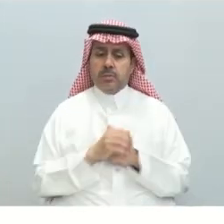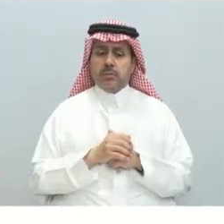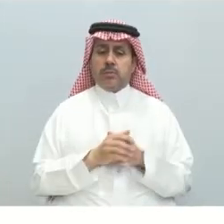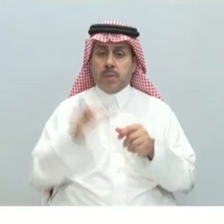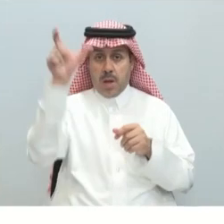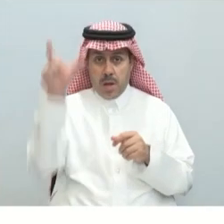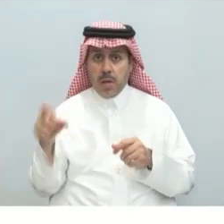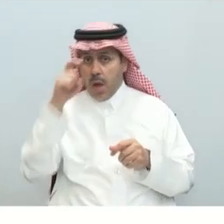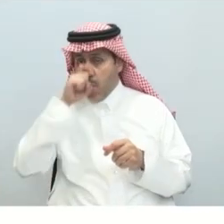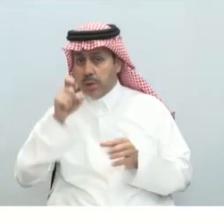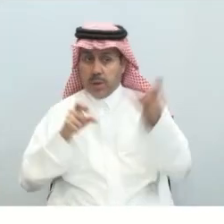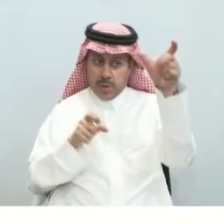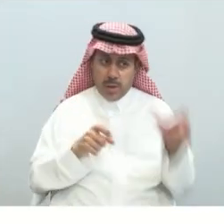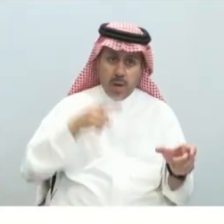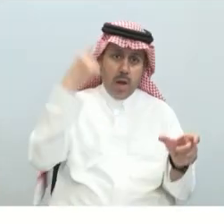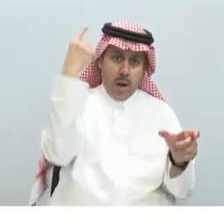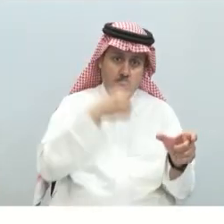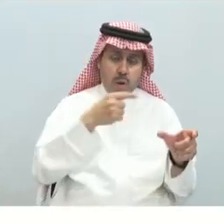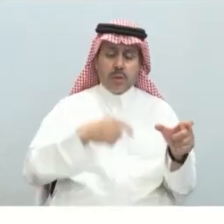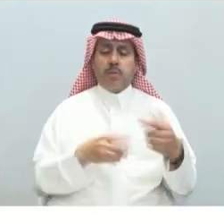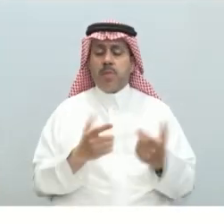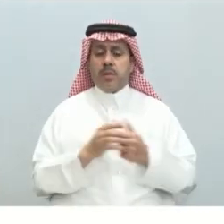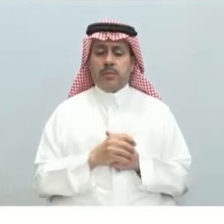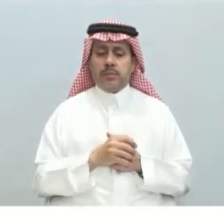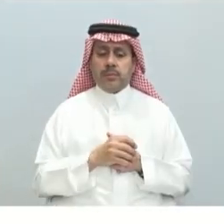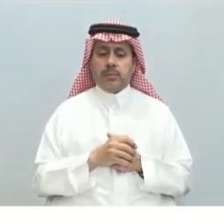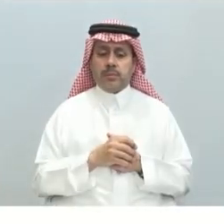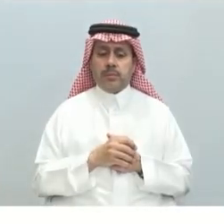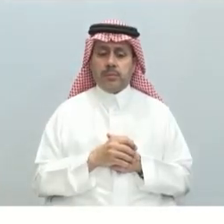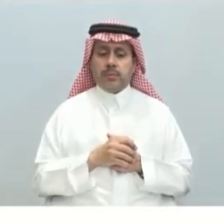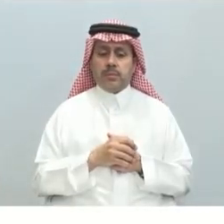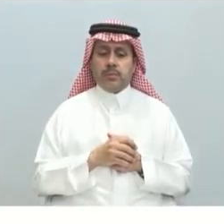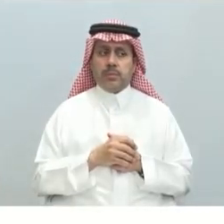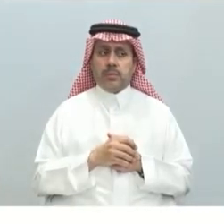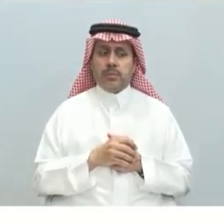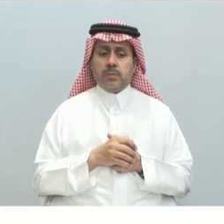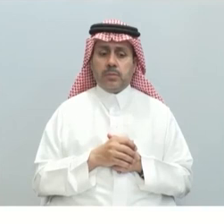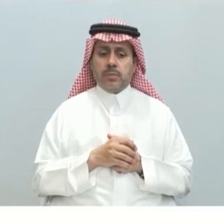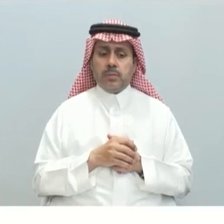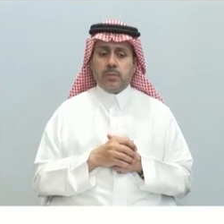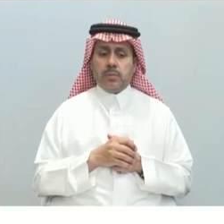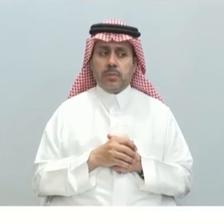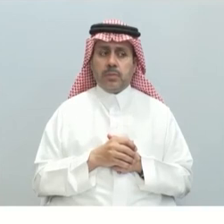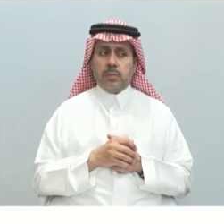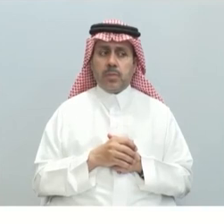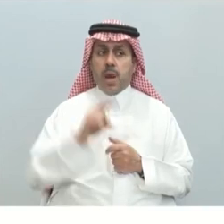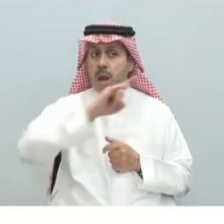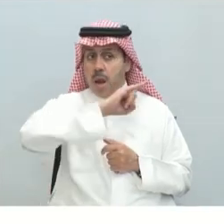الى الاوامر في الايات التي معنا نجد ان الايه الكريمه هنا